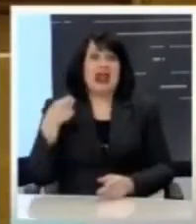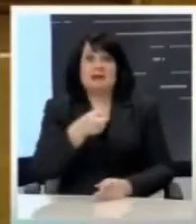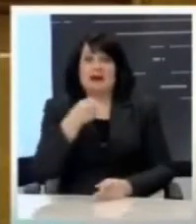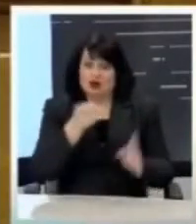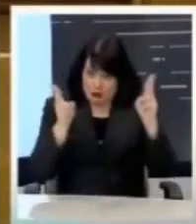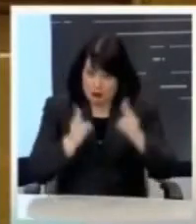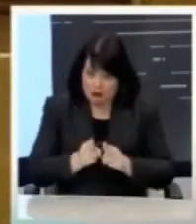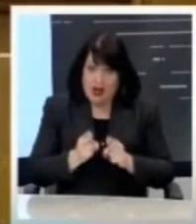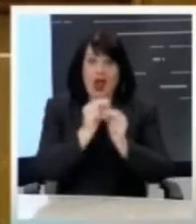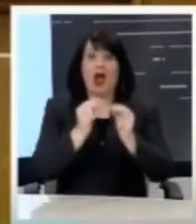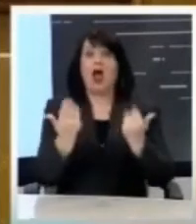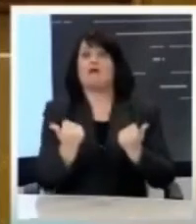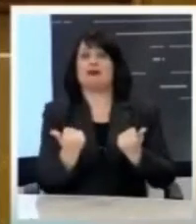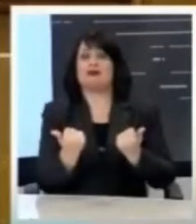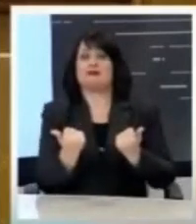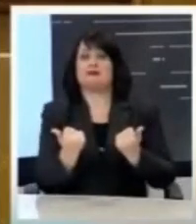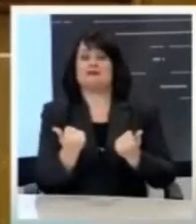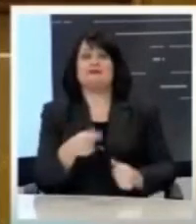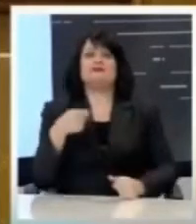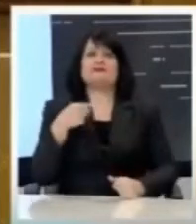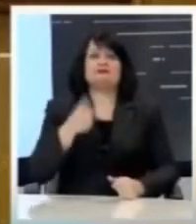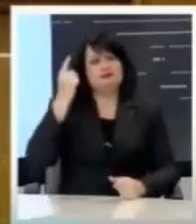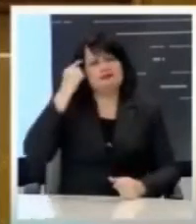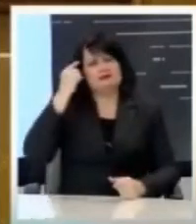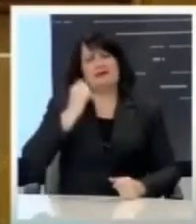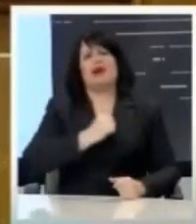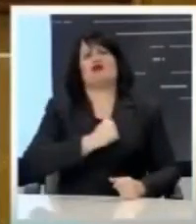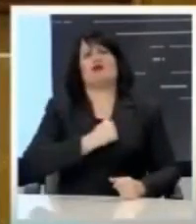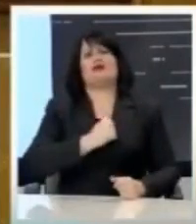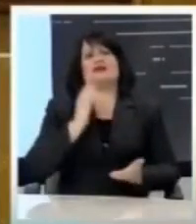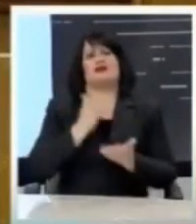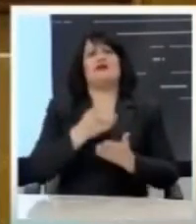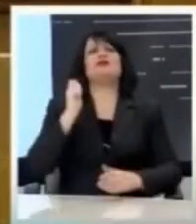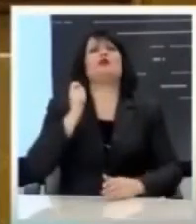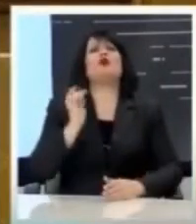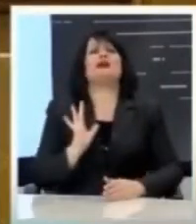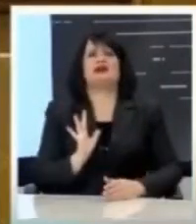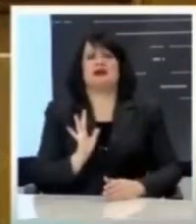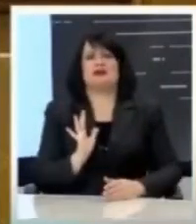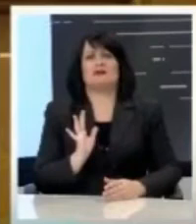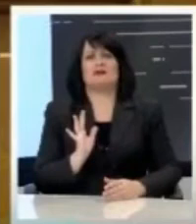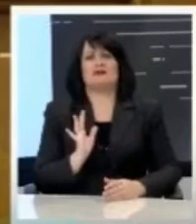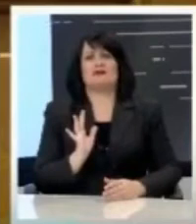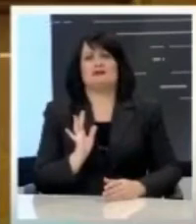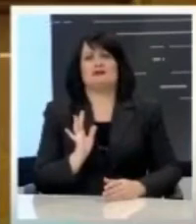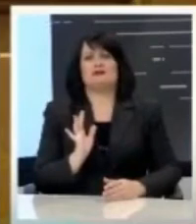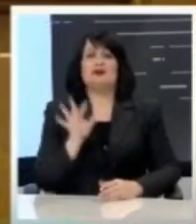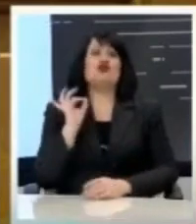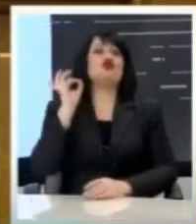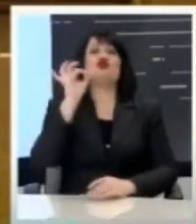εγκληματικότητας. Ήταν μια καθαρά ιδεολογική και πολιτική επιλογή, η οποία είχε και σαν